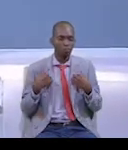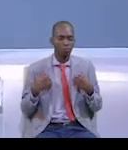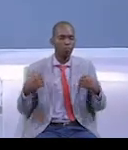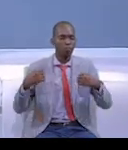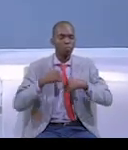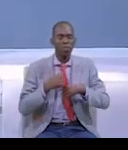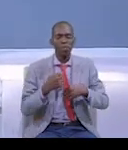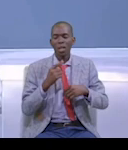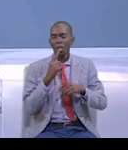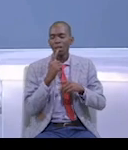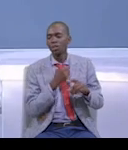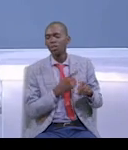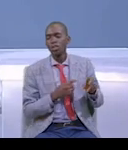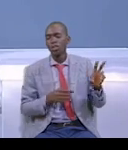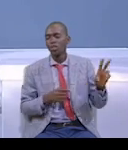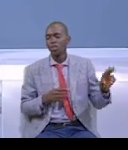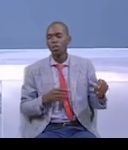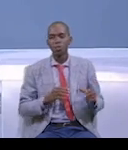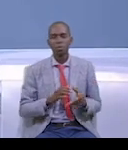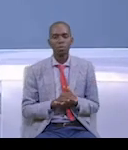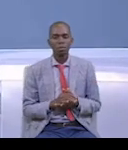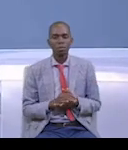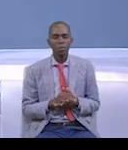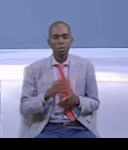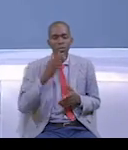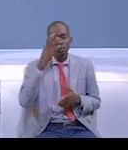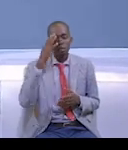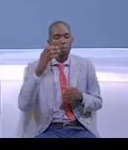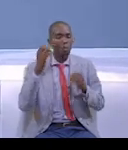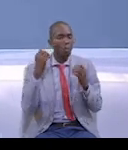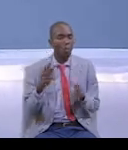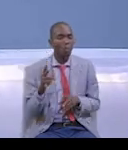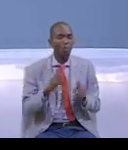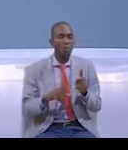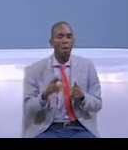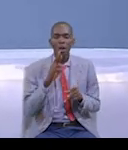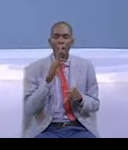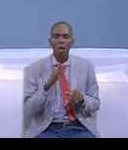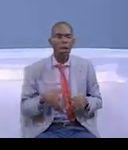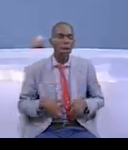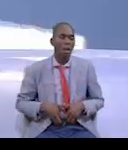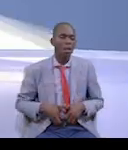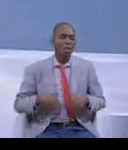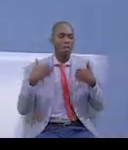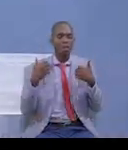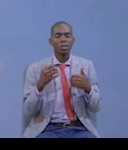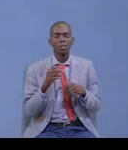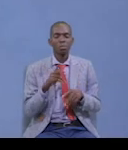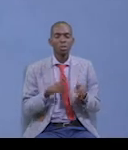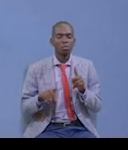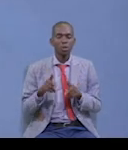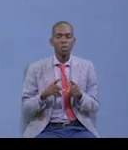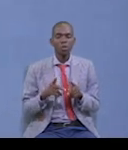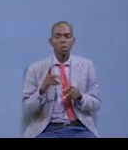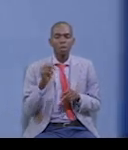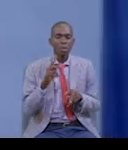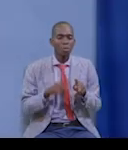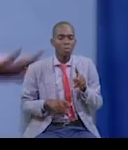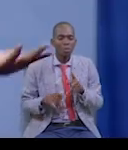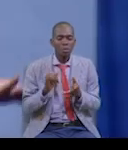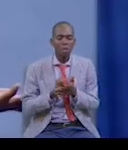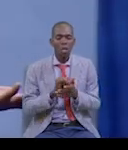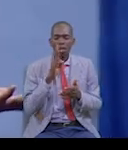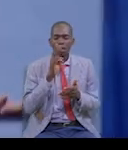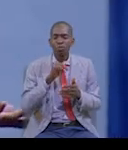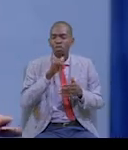లేదు. Hungry people are angry people. కోపం ఉండేవారు కోపం తల చెప్తారు. Dissatisfied people